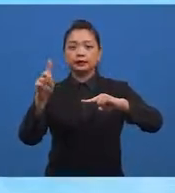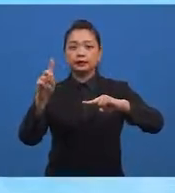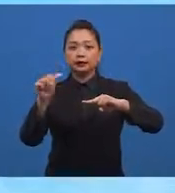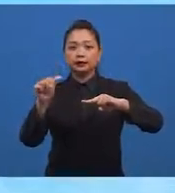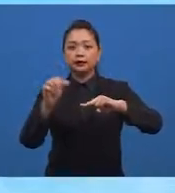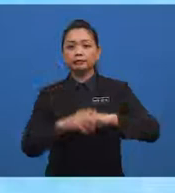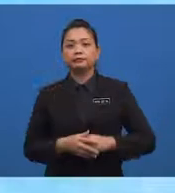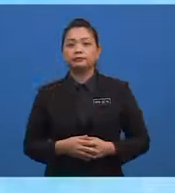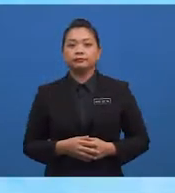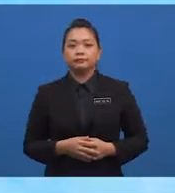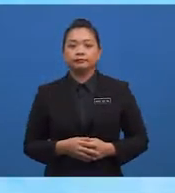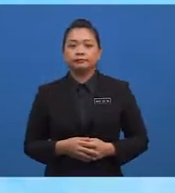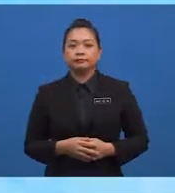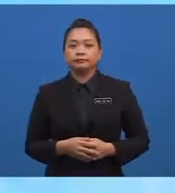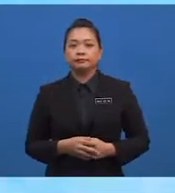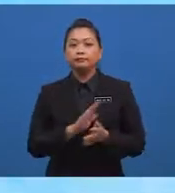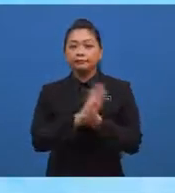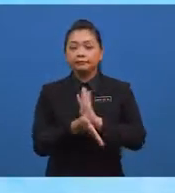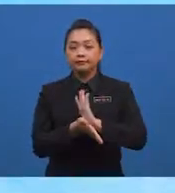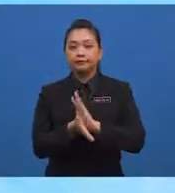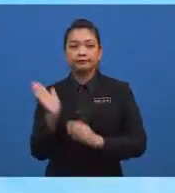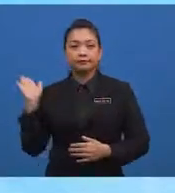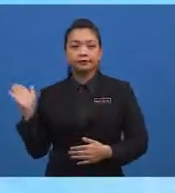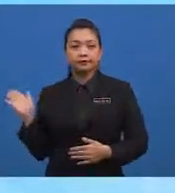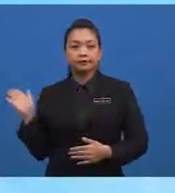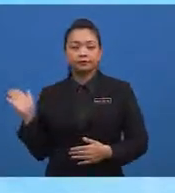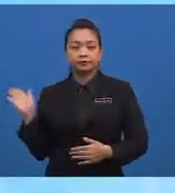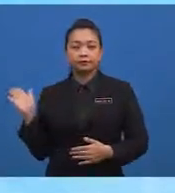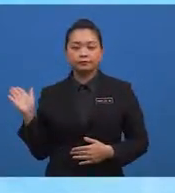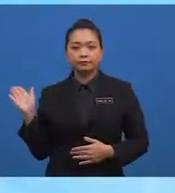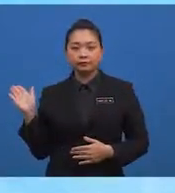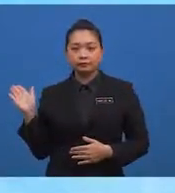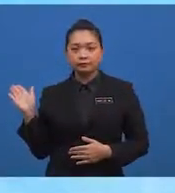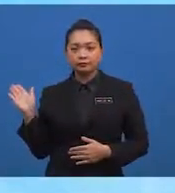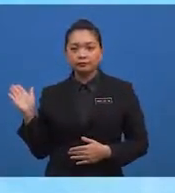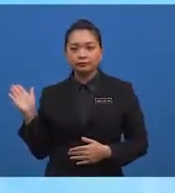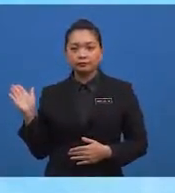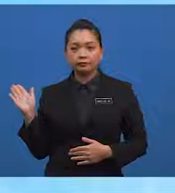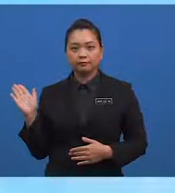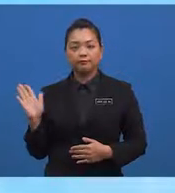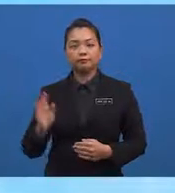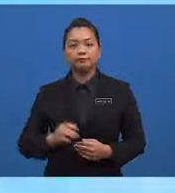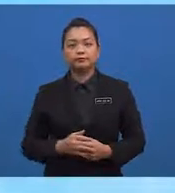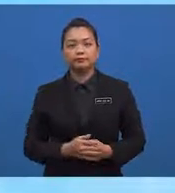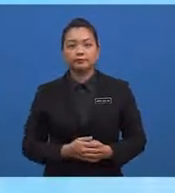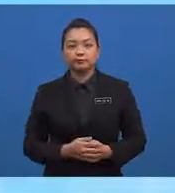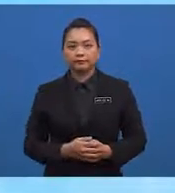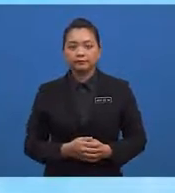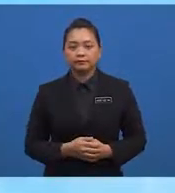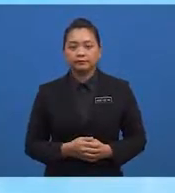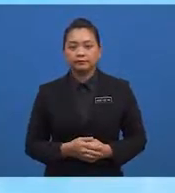DA, iaitu 5 cm tambah 5 cm tambah